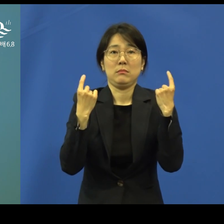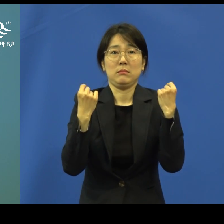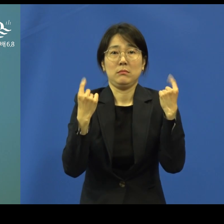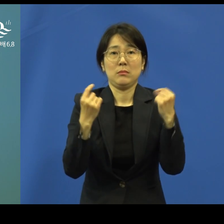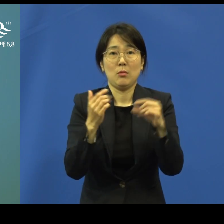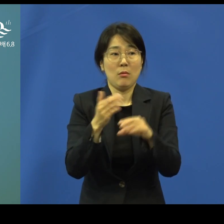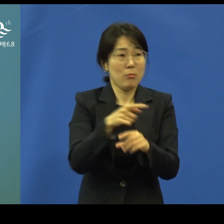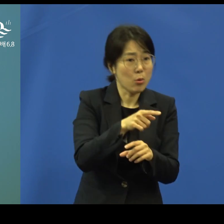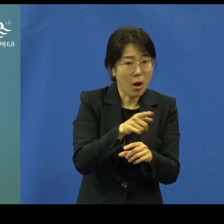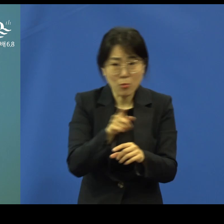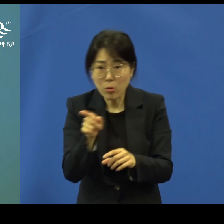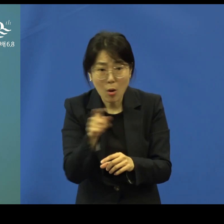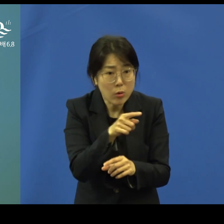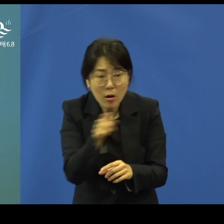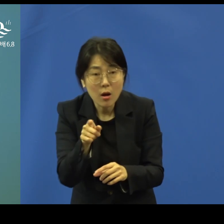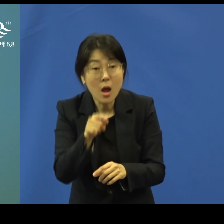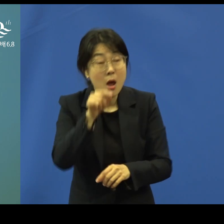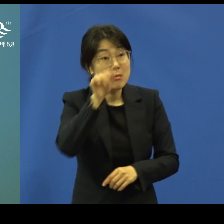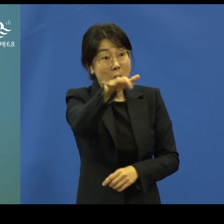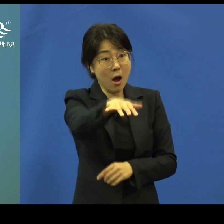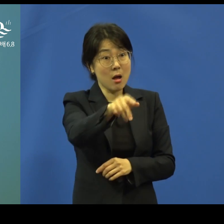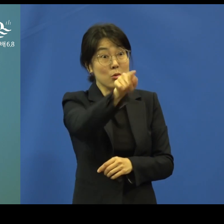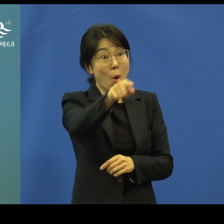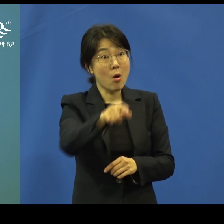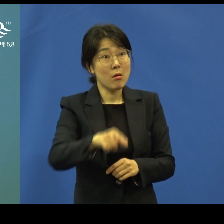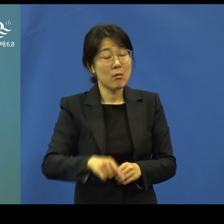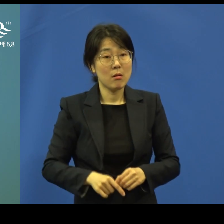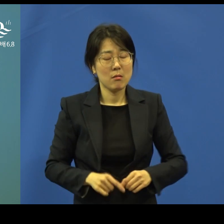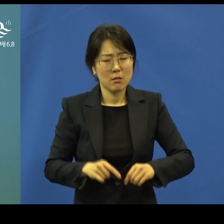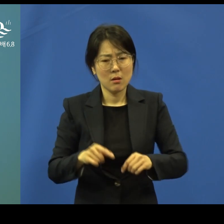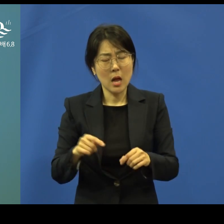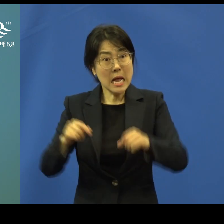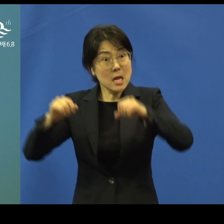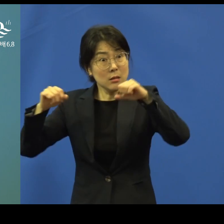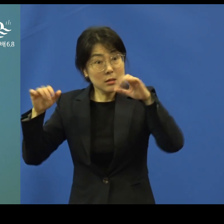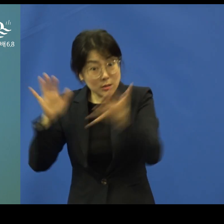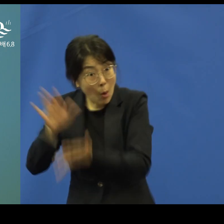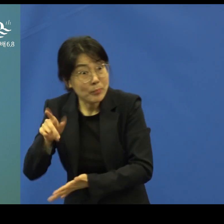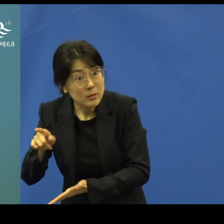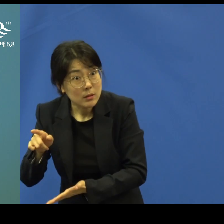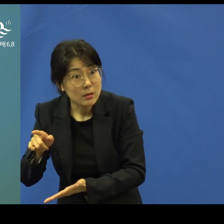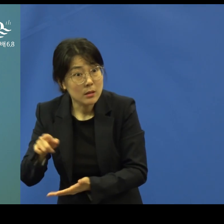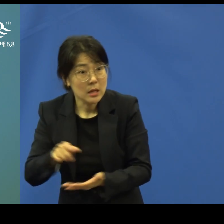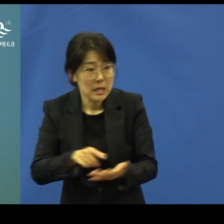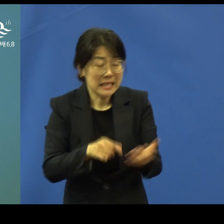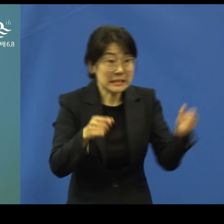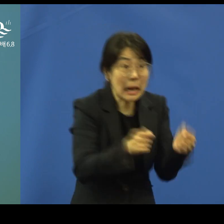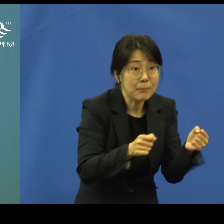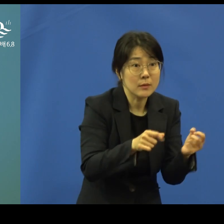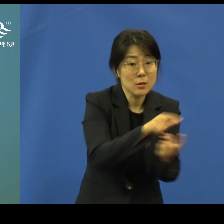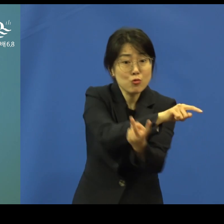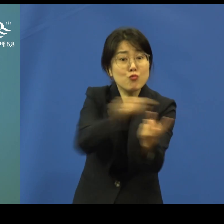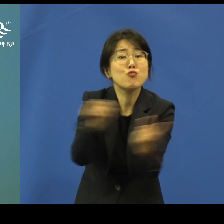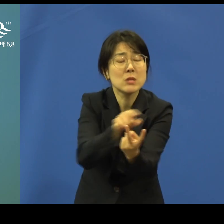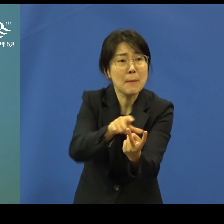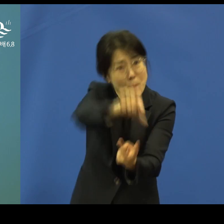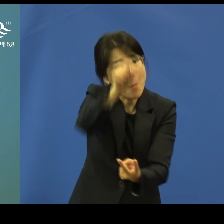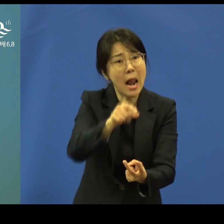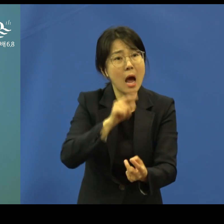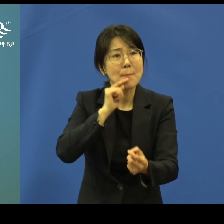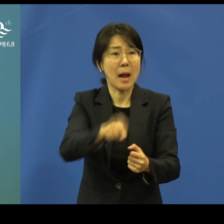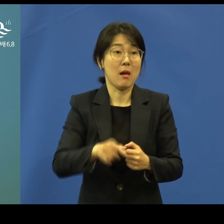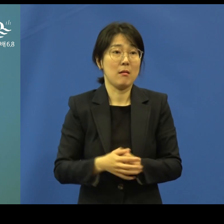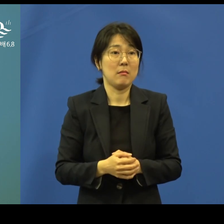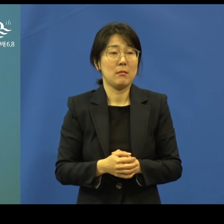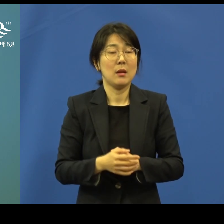자, 여기서 내가 차갑든지 뜨겁든지 하라 이 말이 뭐냐 하는 거죠. 이게 뜨겁든지 이거는 이해가 되는데